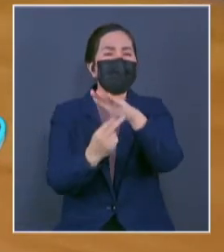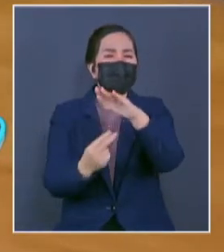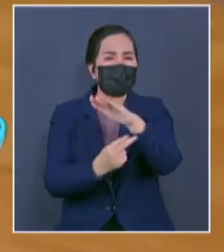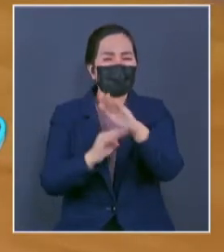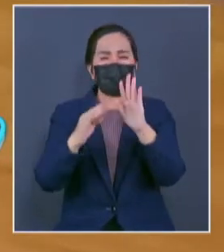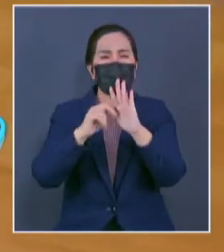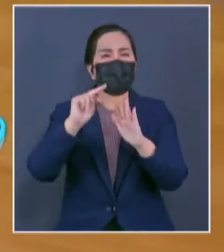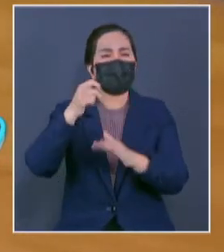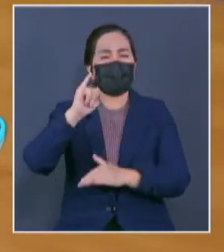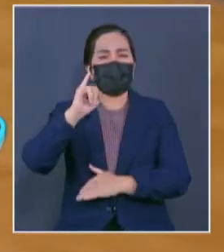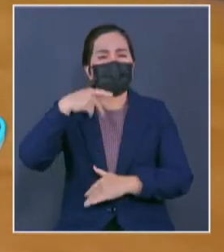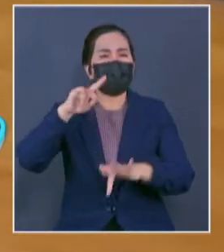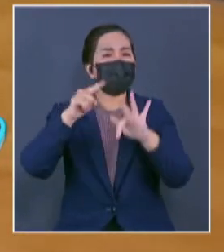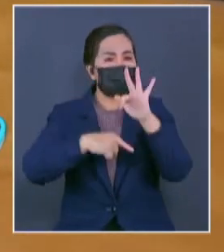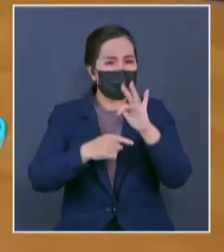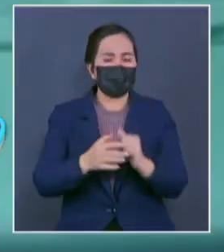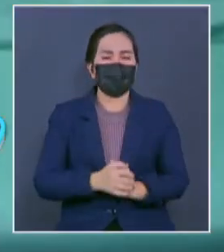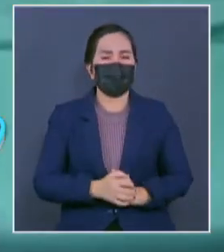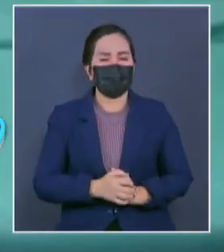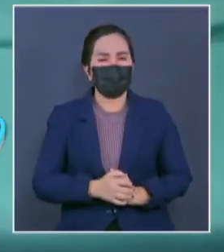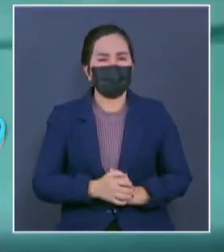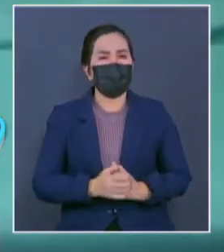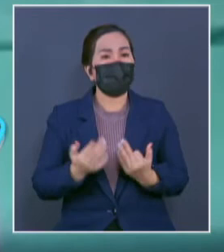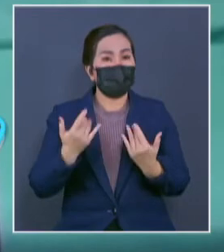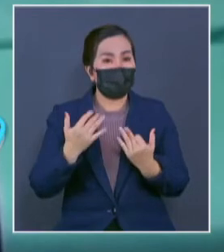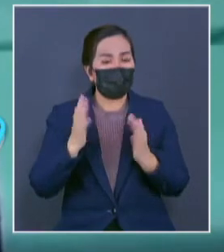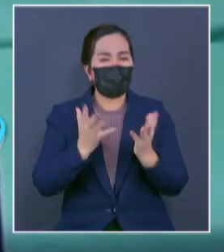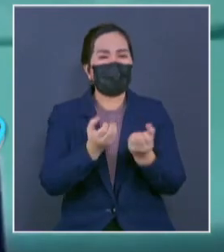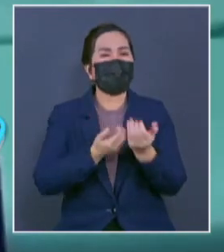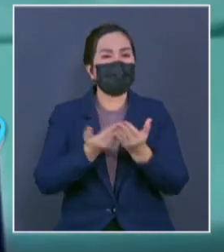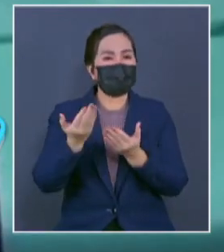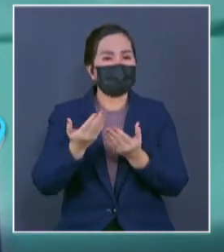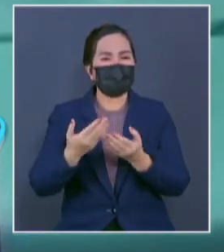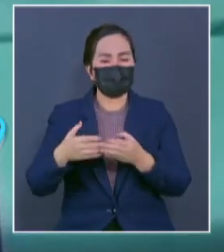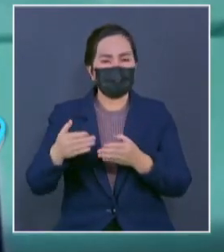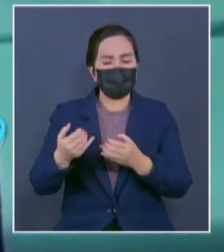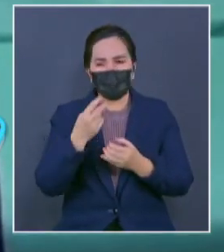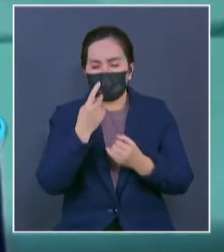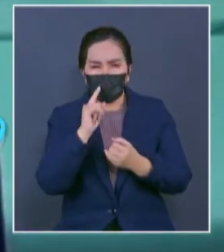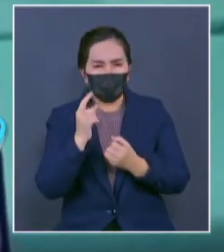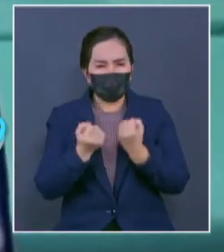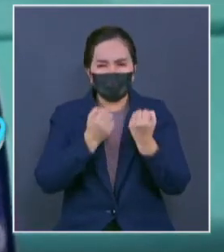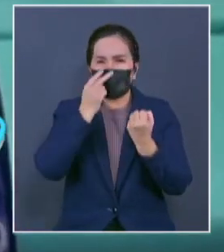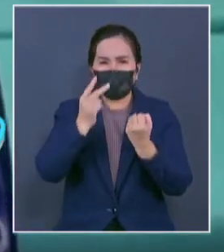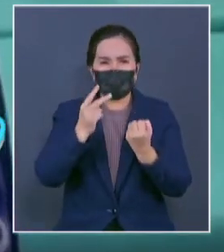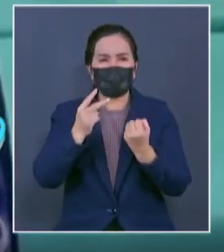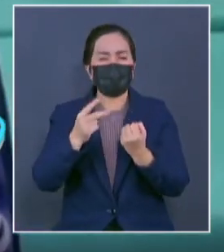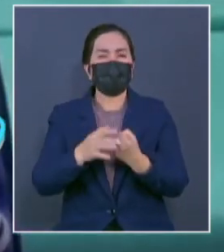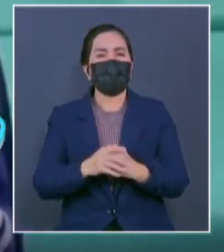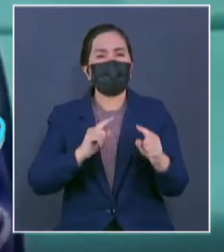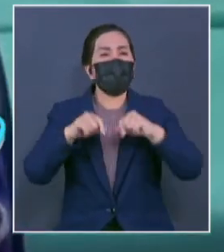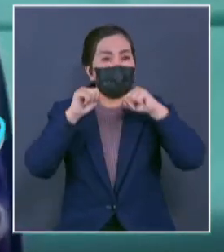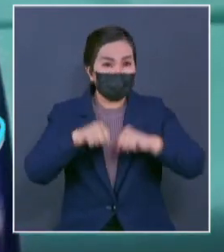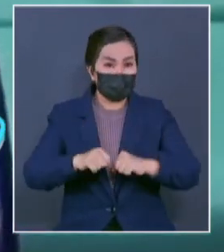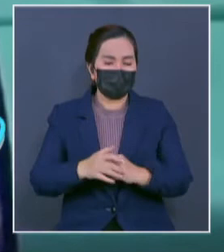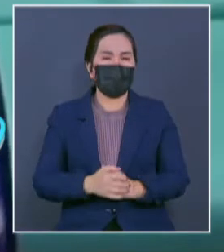ไผ่ถนนกาญจนาภิเษกขาเข้าก็รอให้ผู้ที่รับซื้อขับรถผ่านมาพบเห็นแล้วก็ลงไปตกลงซื้อข